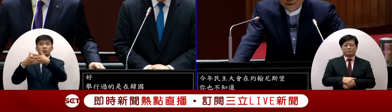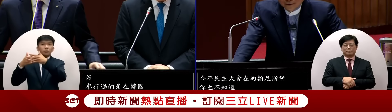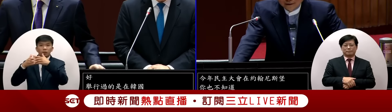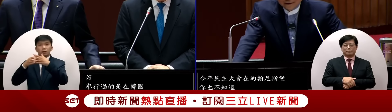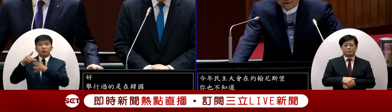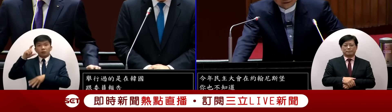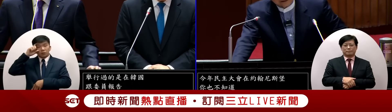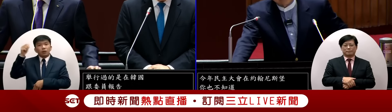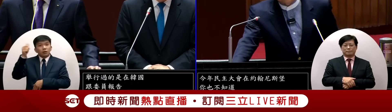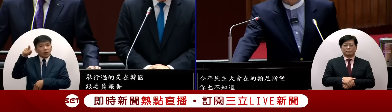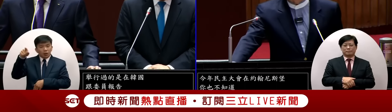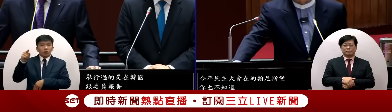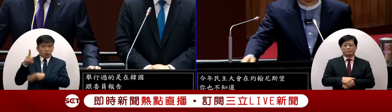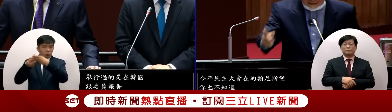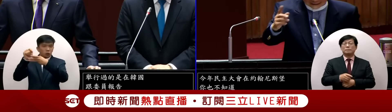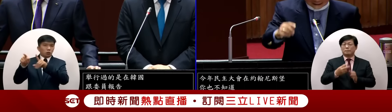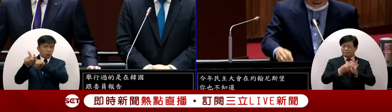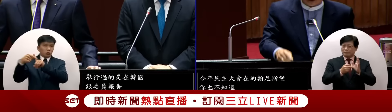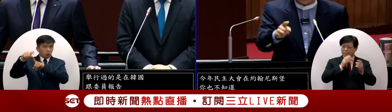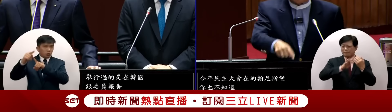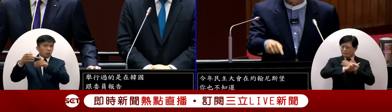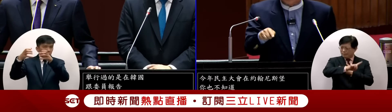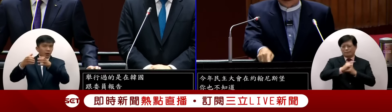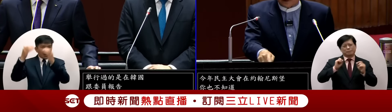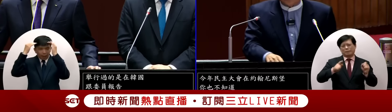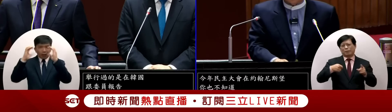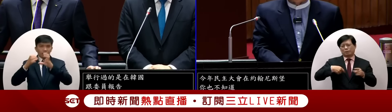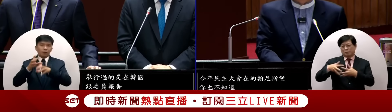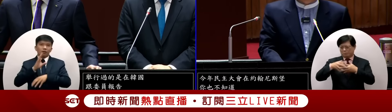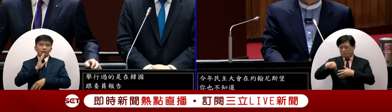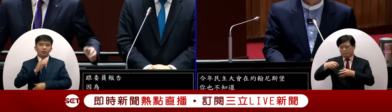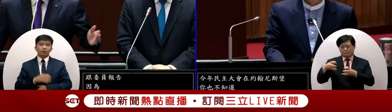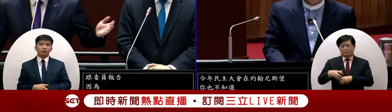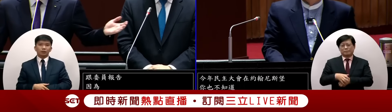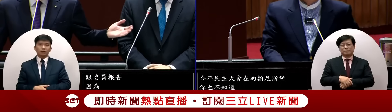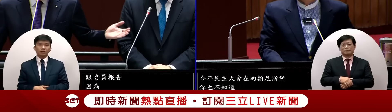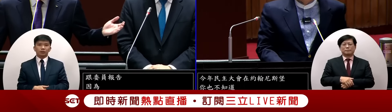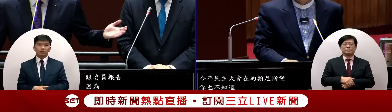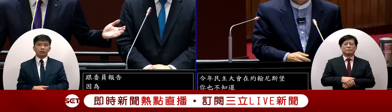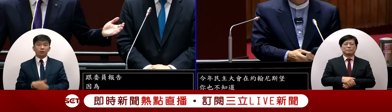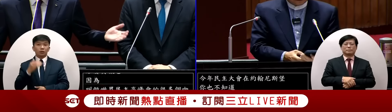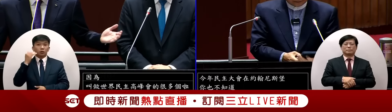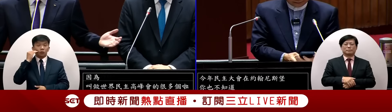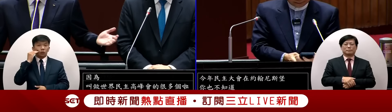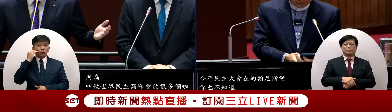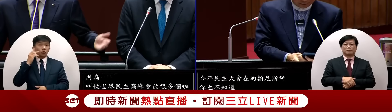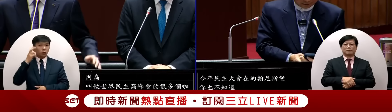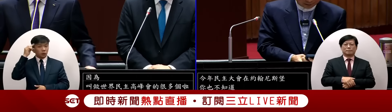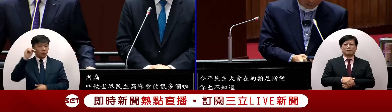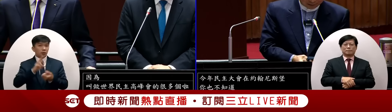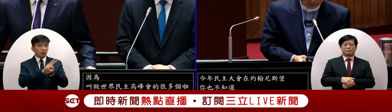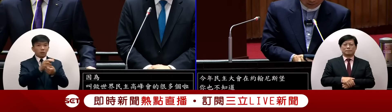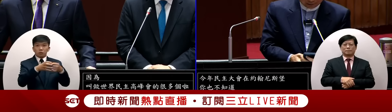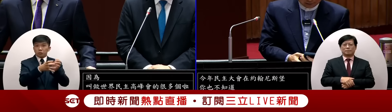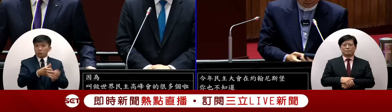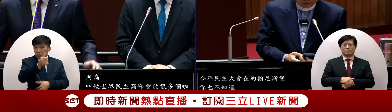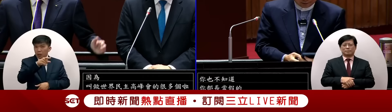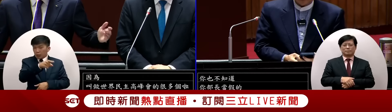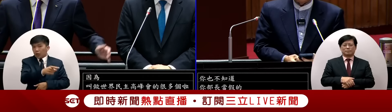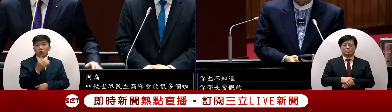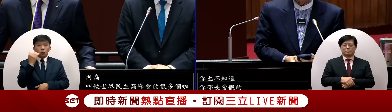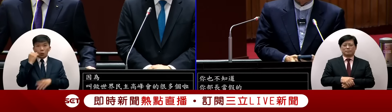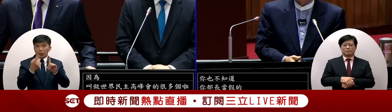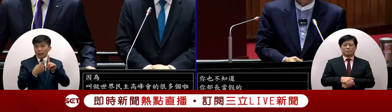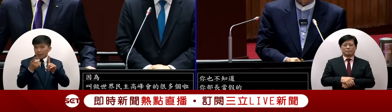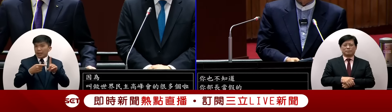韩国啦， 你讲是另外一个啦，我跟你讲是跟美国一起的啦。 报告委员，你如果认为林部长确实是一个不可多得的人才，你